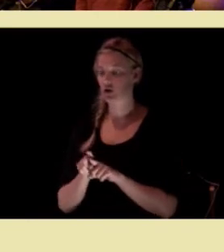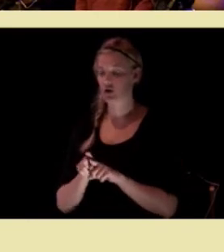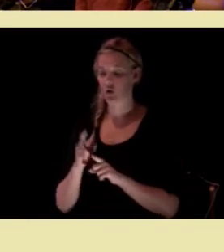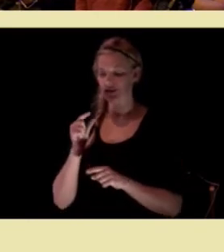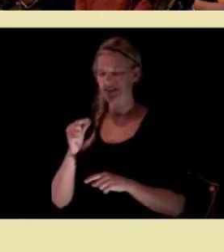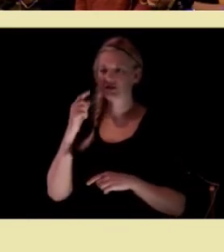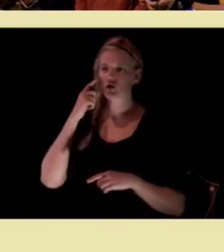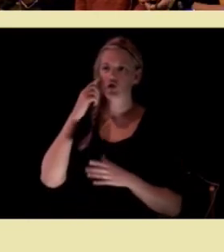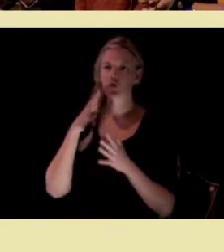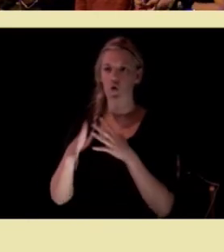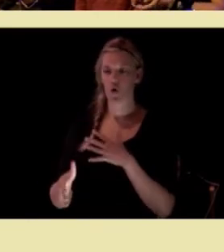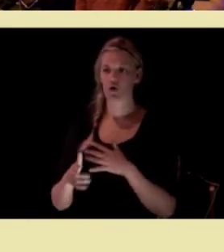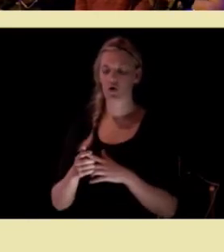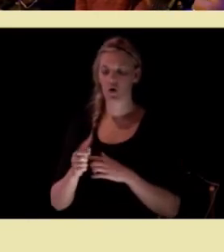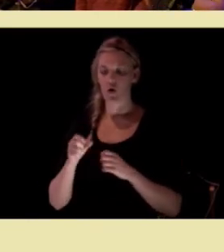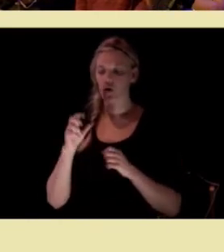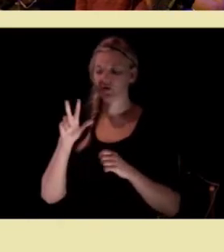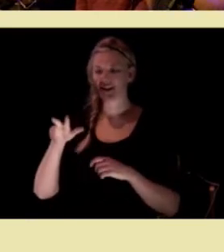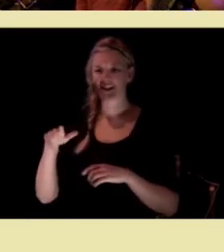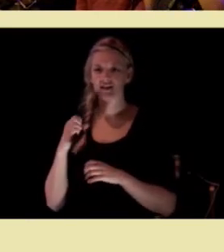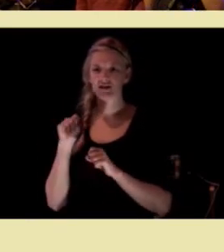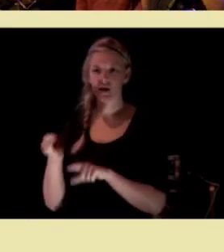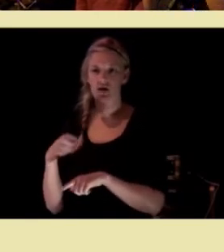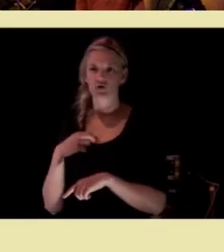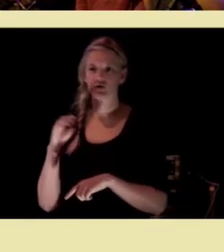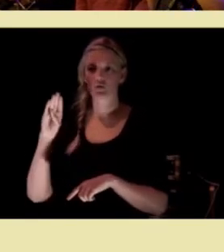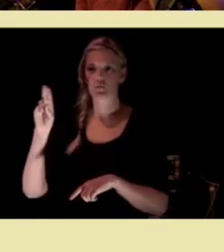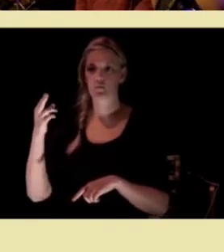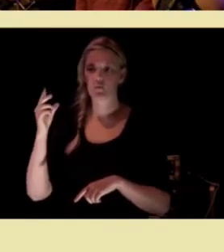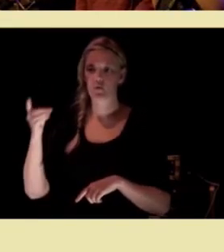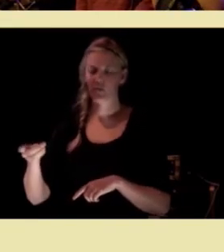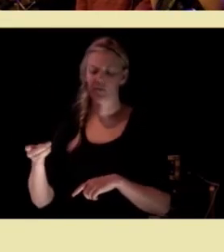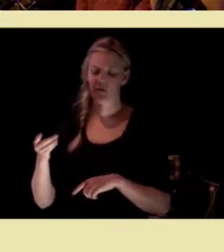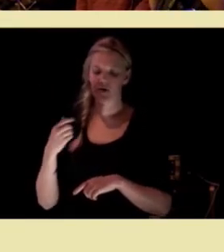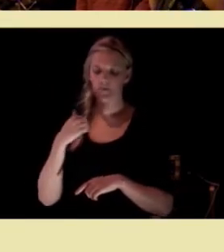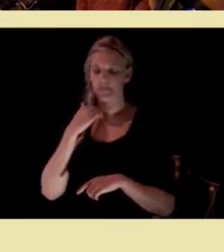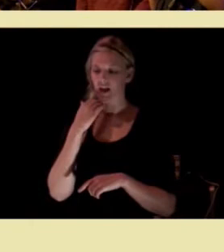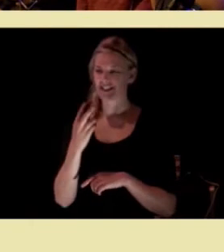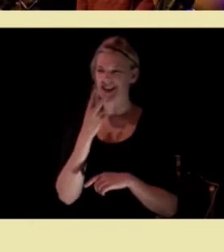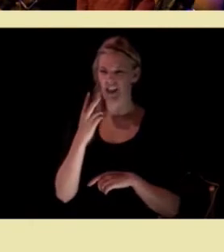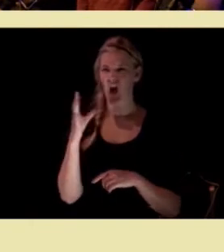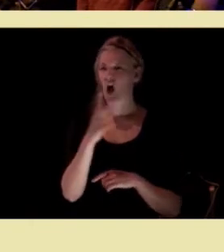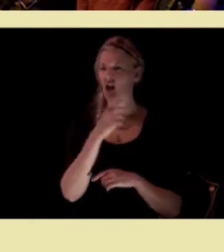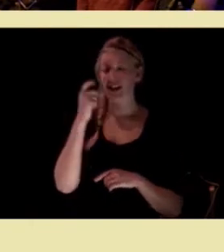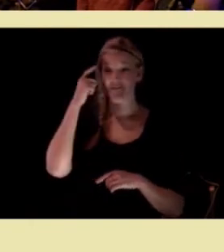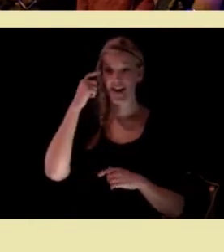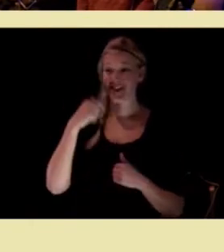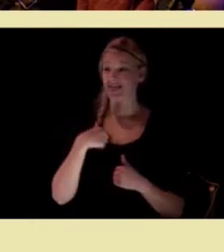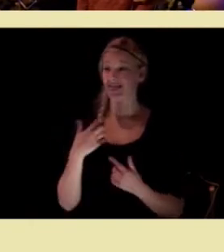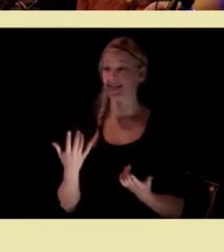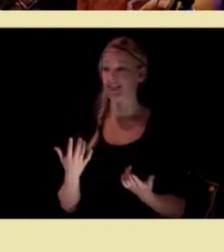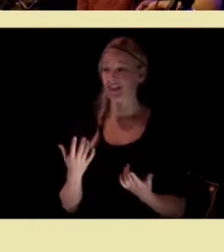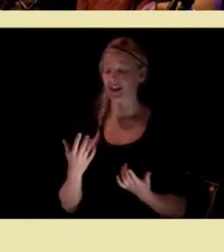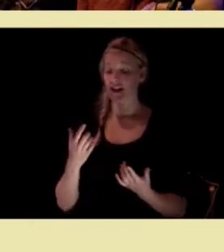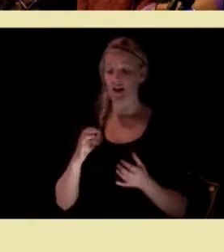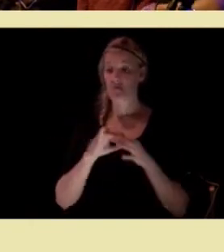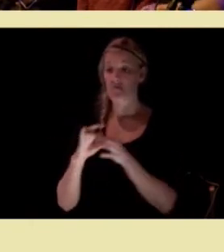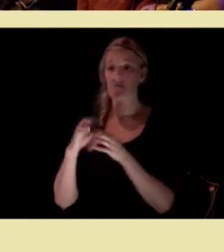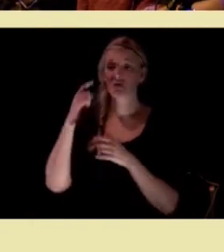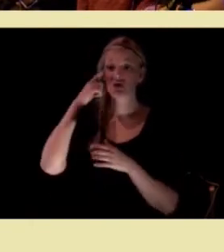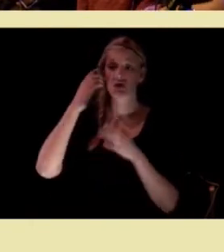ble 13, og da begynte jeg hos BUP. Og så har jeg vært litt innom alle jeg vet om, egentlig, I psykisk